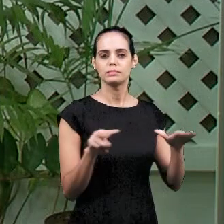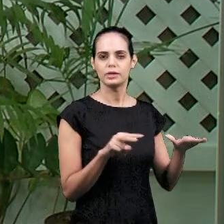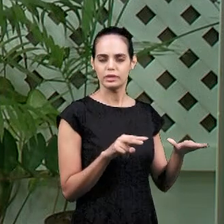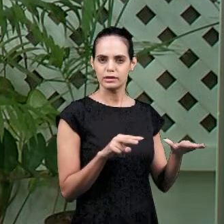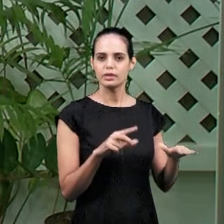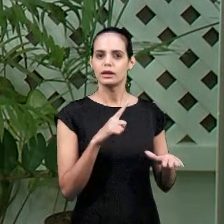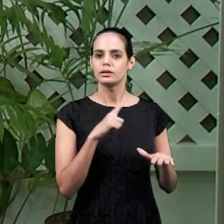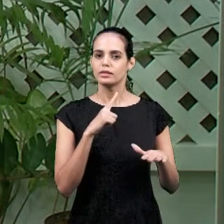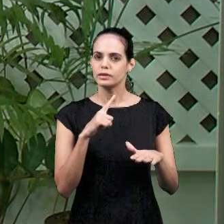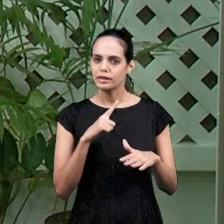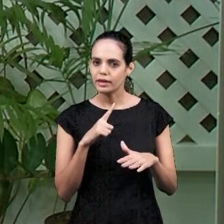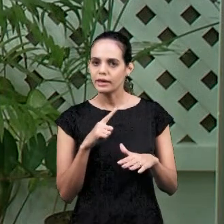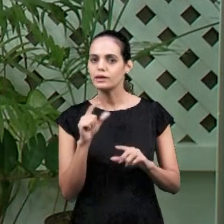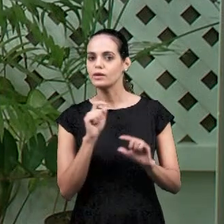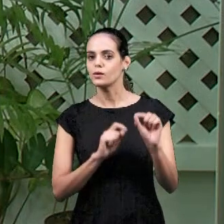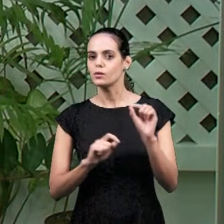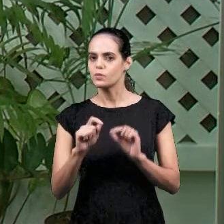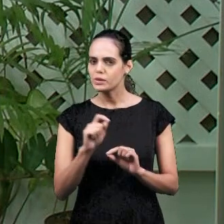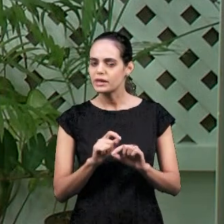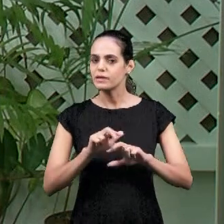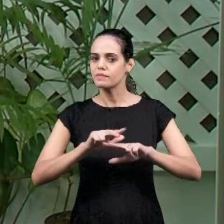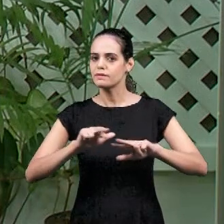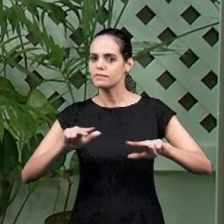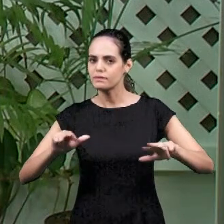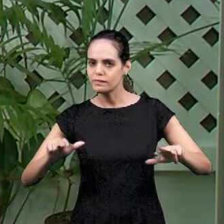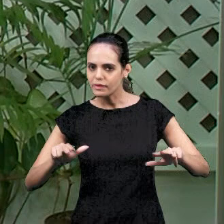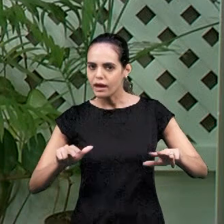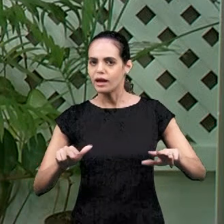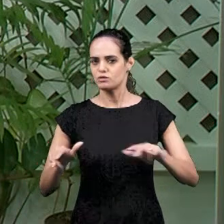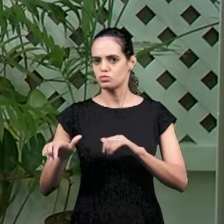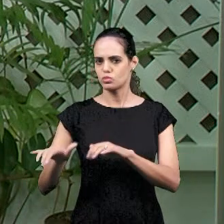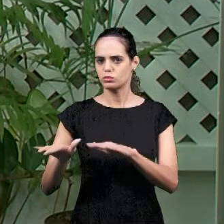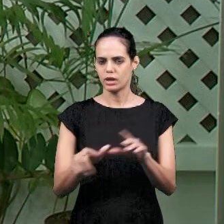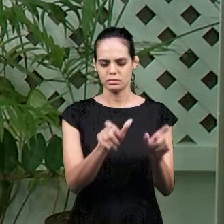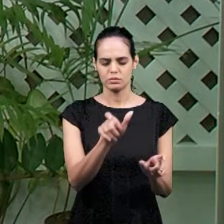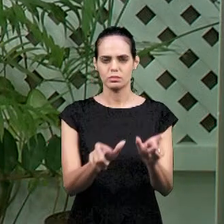des frères qui sont aussi des militaires dans leur vie